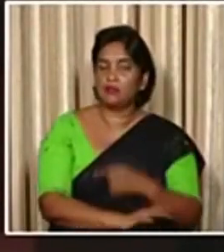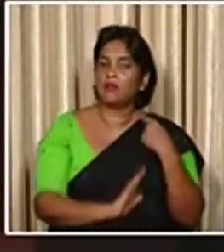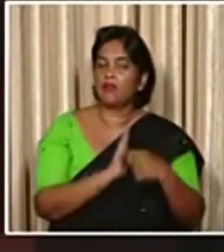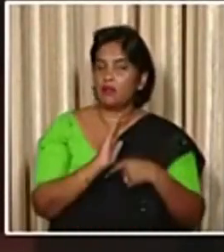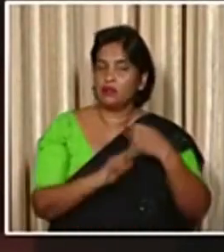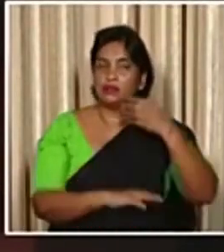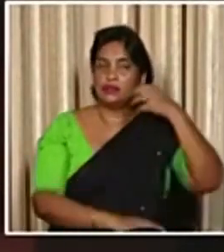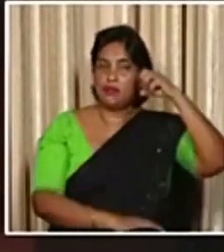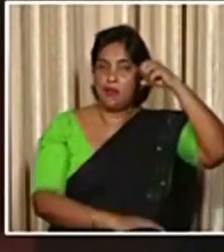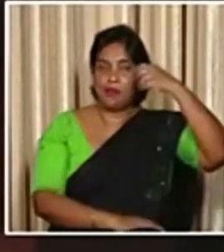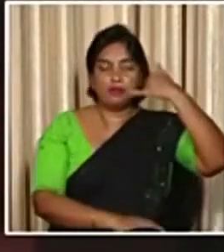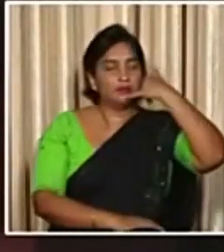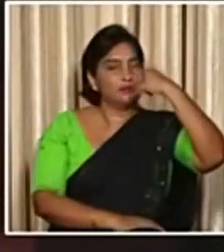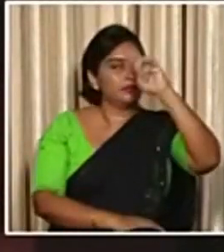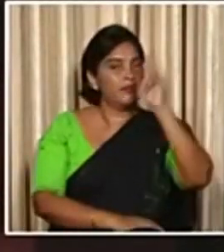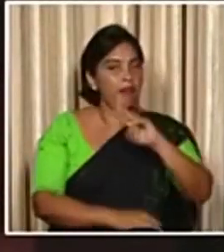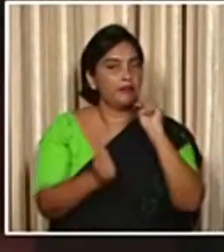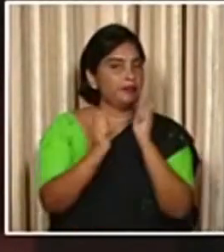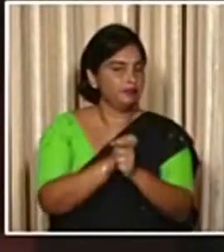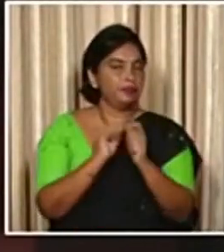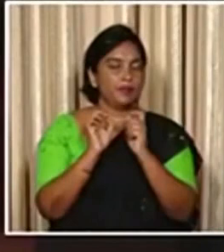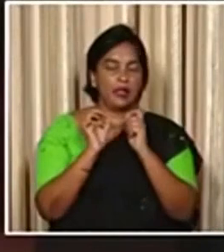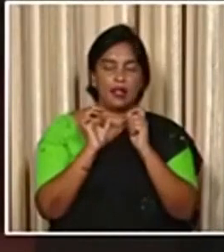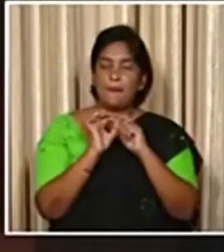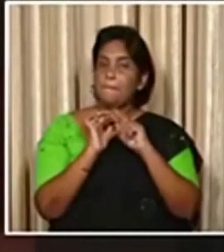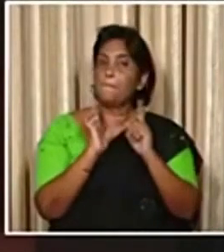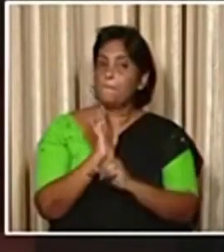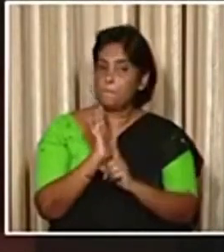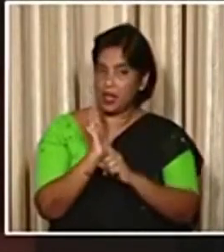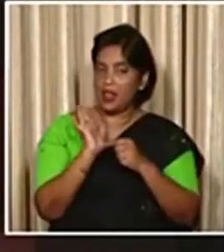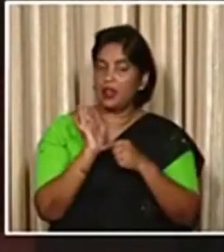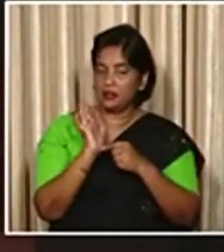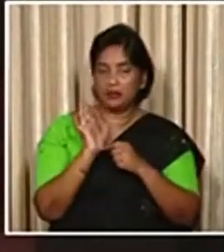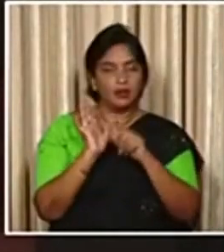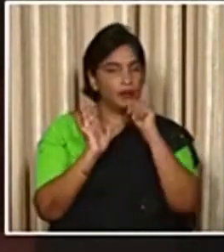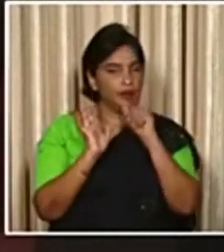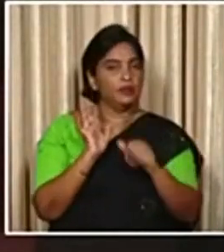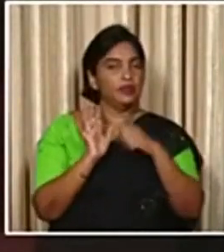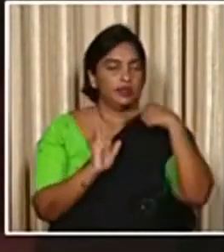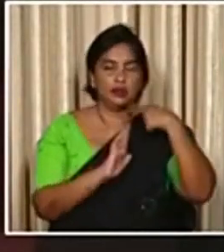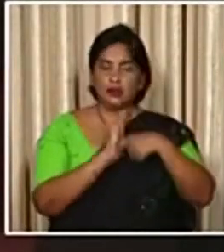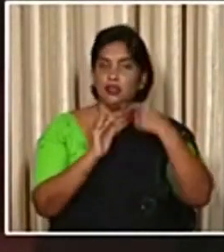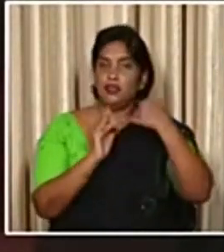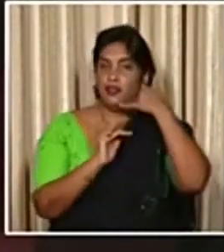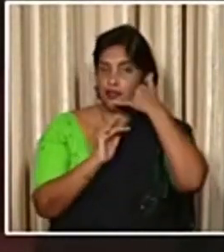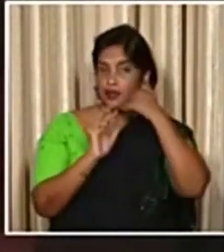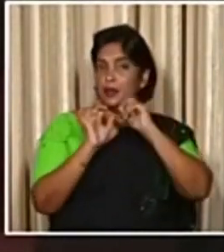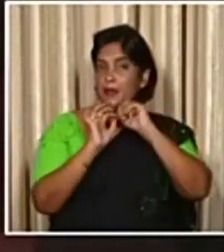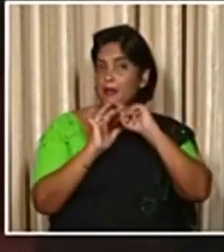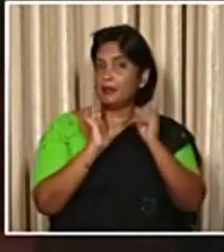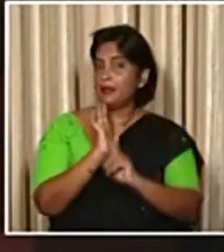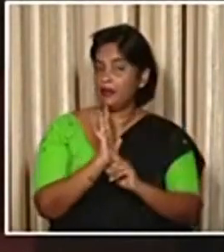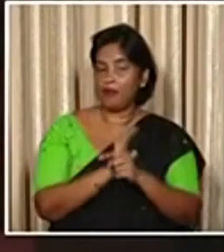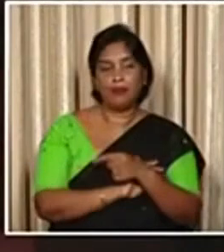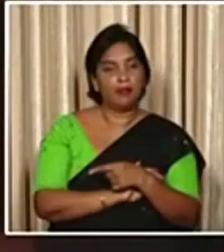ශ්‍රී ලංකා විදුලි සංදේශ සංශෝධන පනත ඇත්තටම මේ ශ්‍රී ලංකා විදුලි සංදේශ